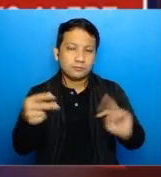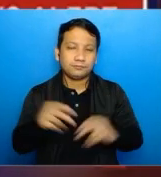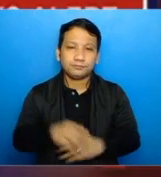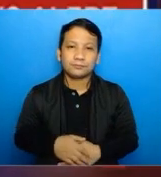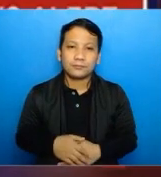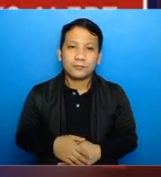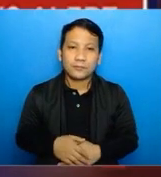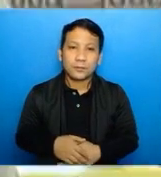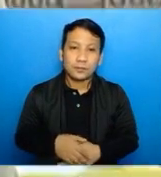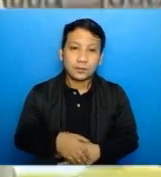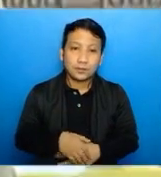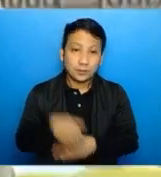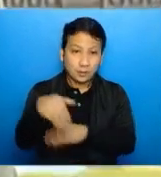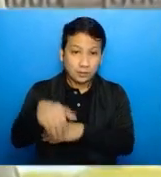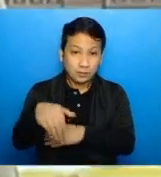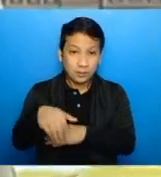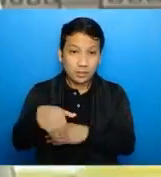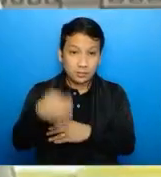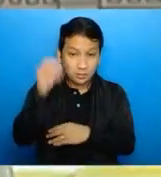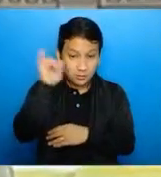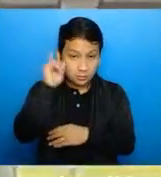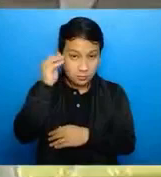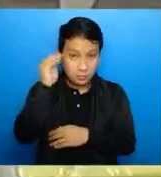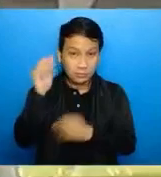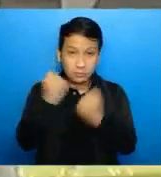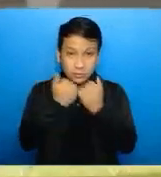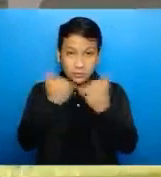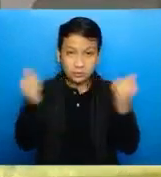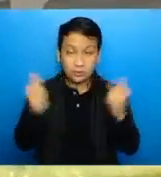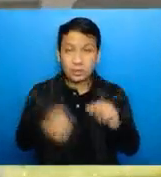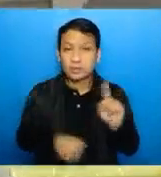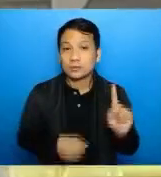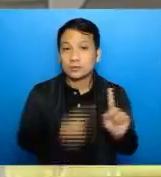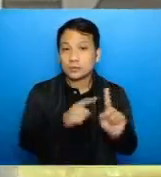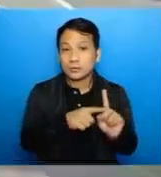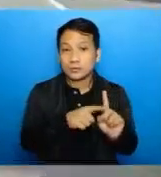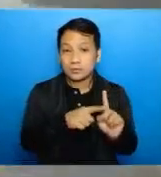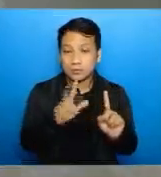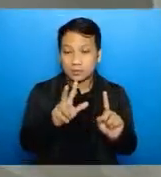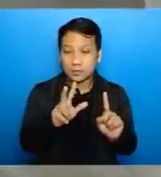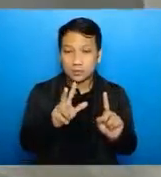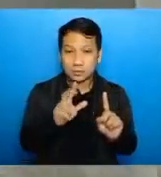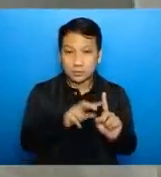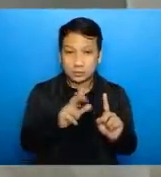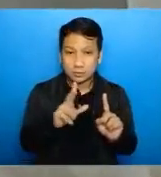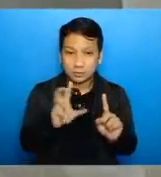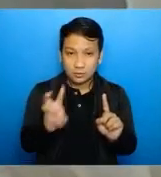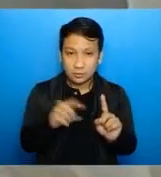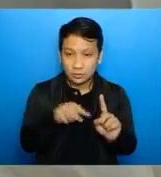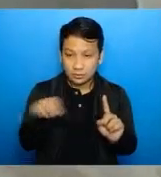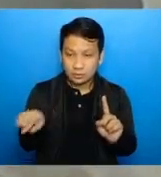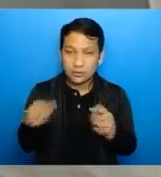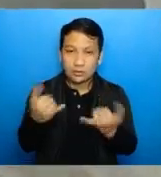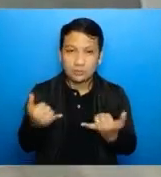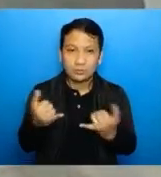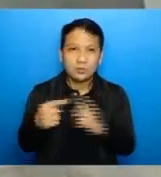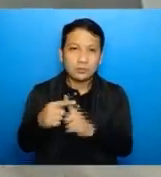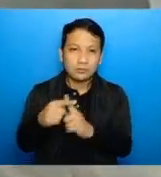Mayor Isko Moreno na isa sa 36 na close contacts na nasa Maynila ang tuluyang nagpositibo